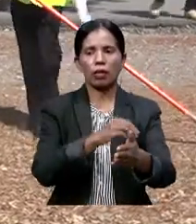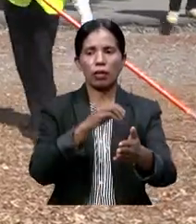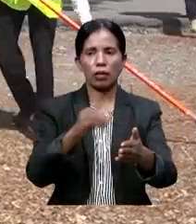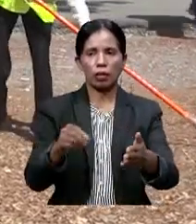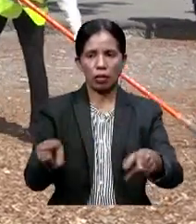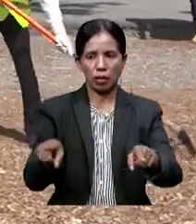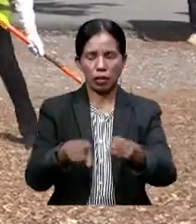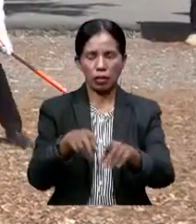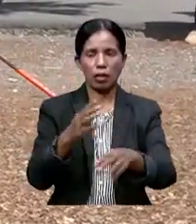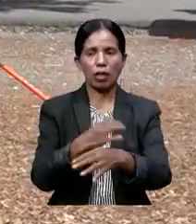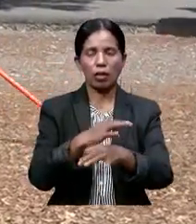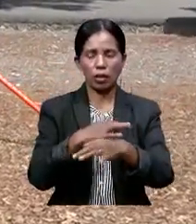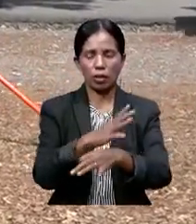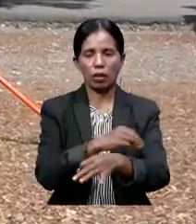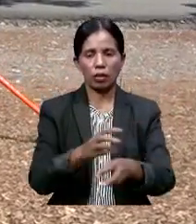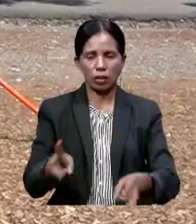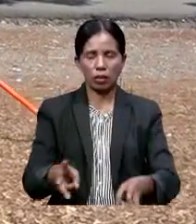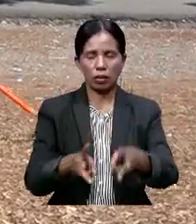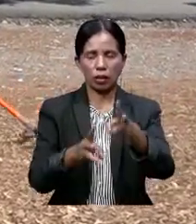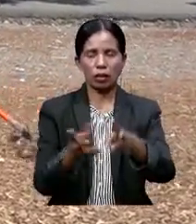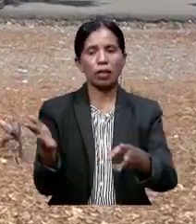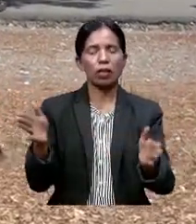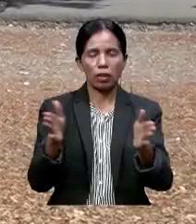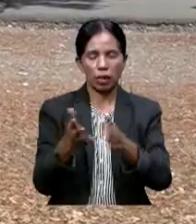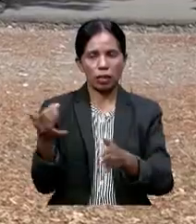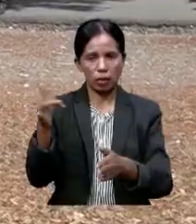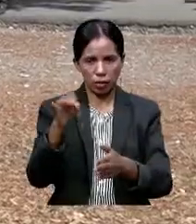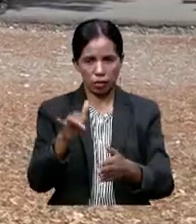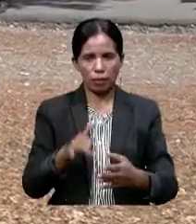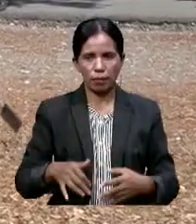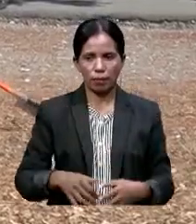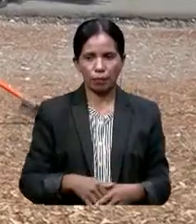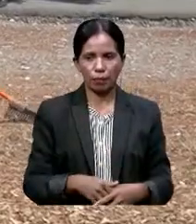reparasaun manutensaun kik ba estrada rural Abraham Amaral David Gonçalves GMN.